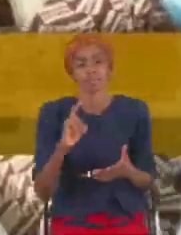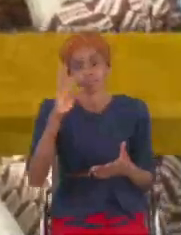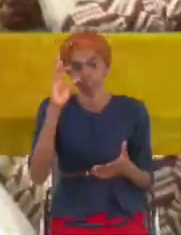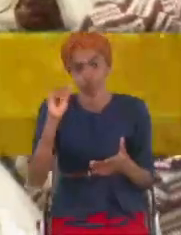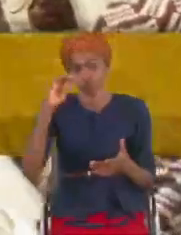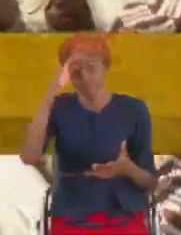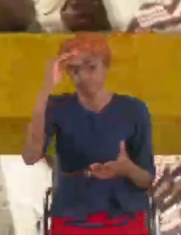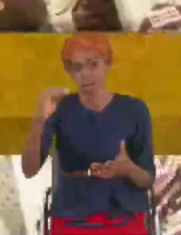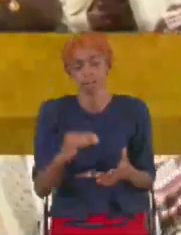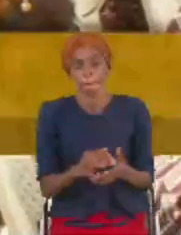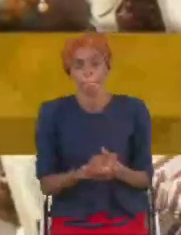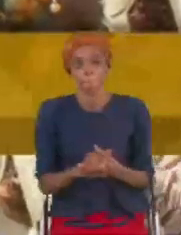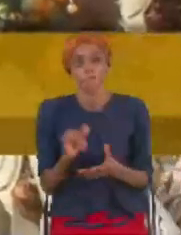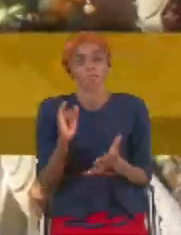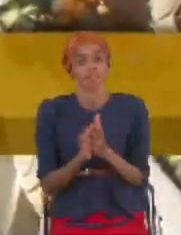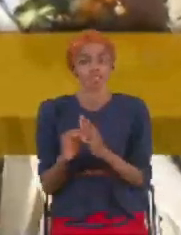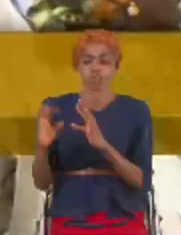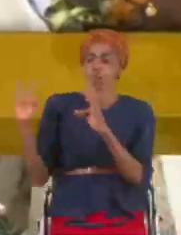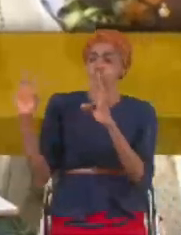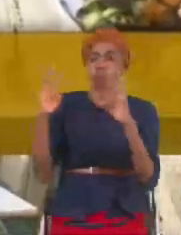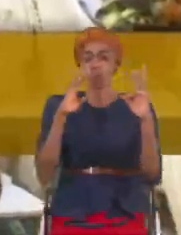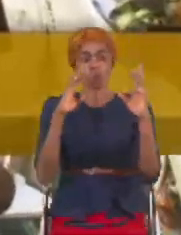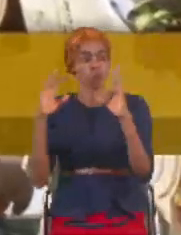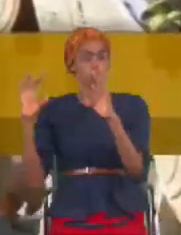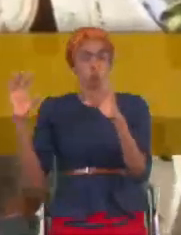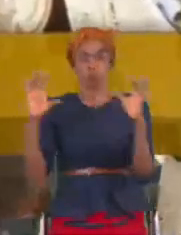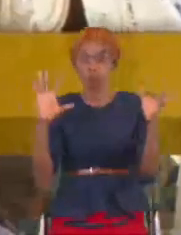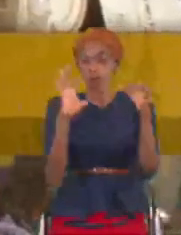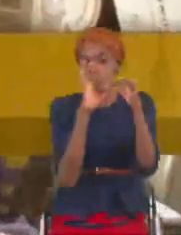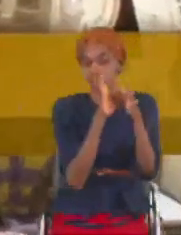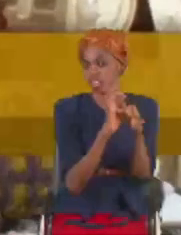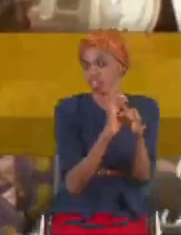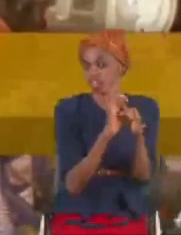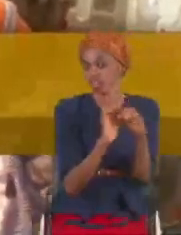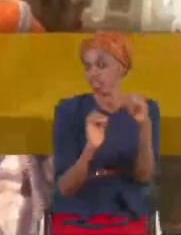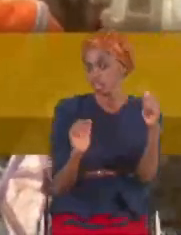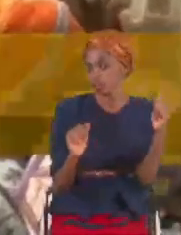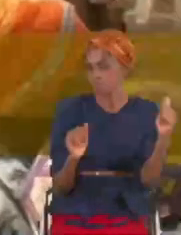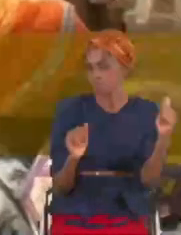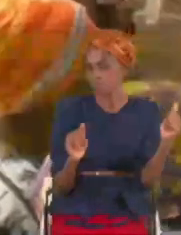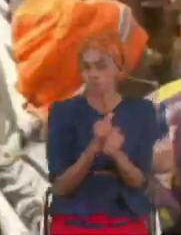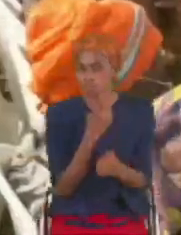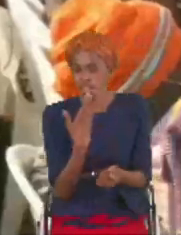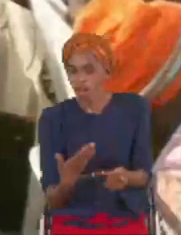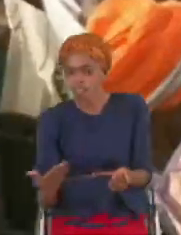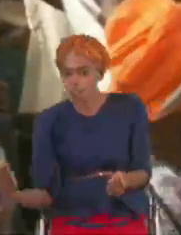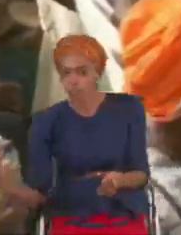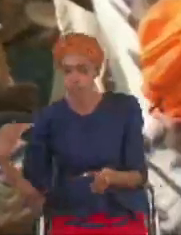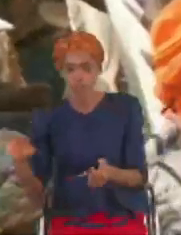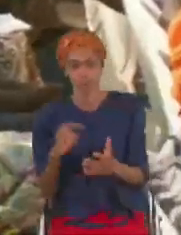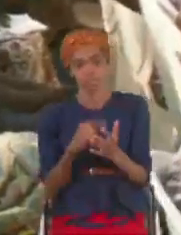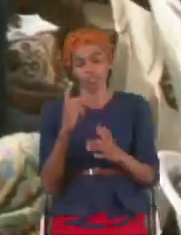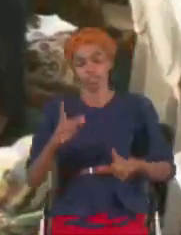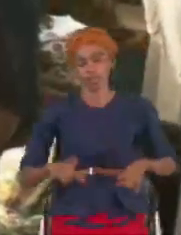pas du soldat qui s'embarrasse des affaires de la vie